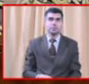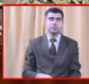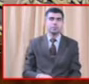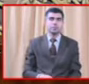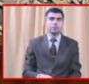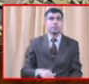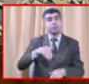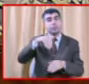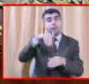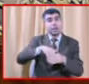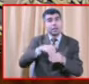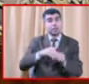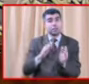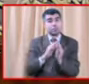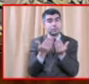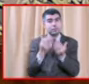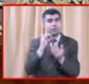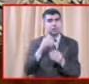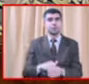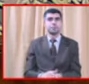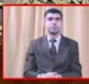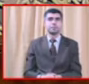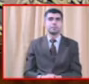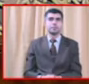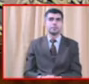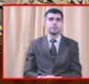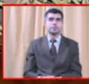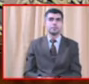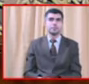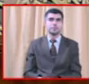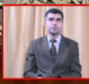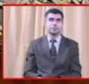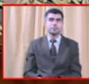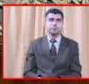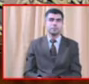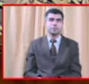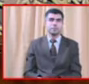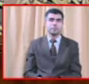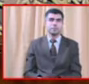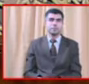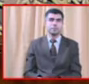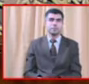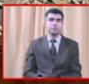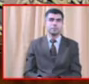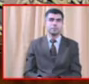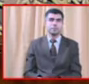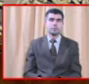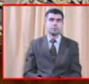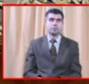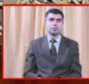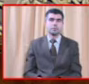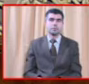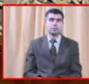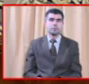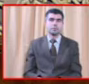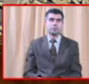الديمقراطي. تفضل أحد النواب. كلمة الفريق الديمقراطي. تفضل أحد السادة النواب